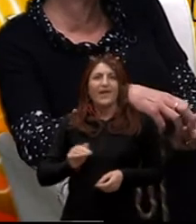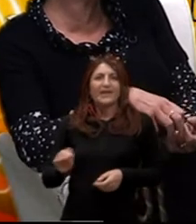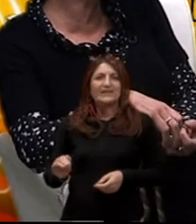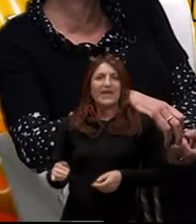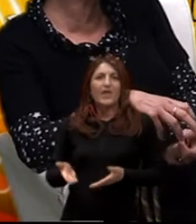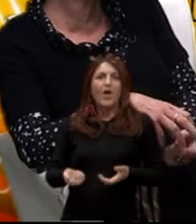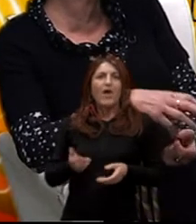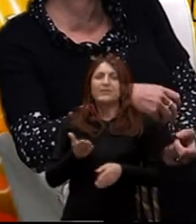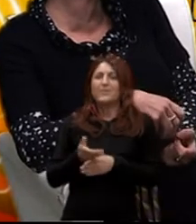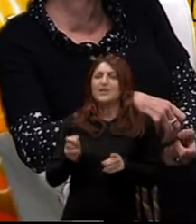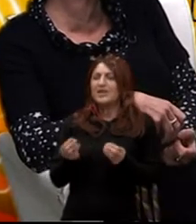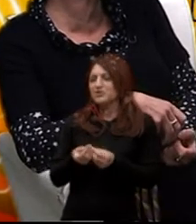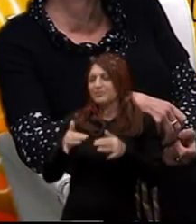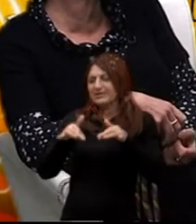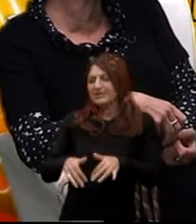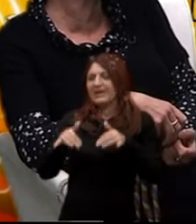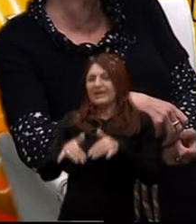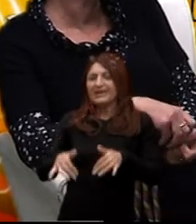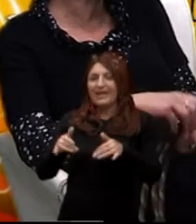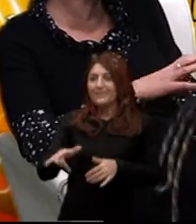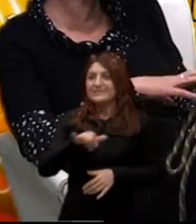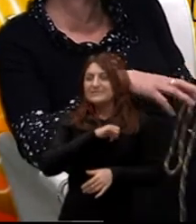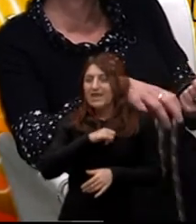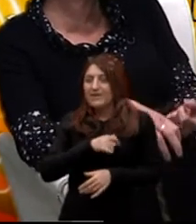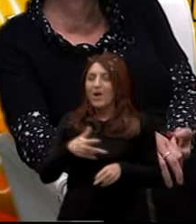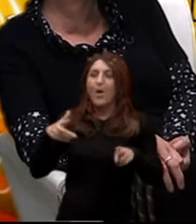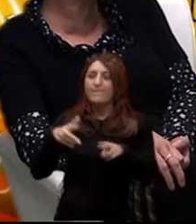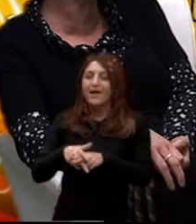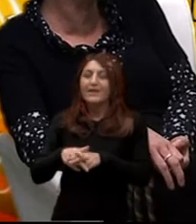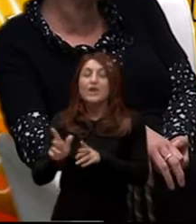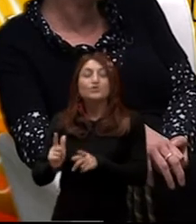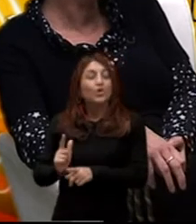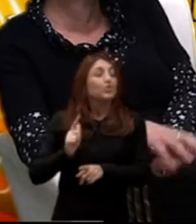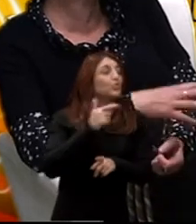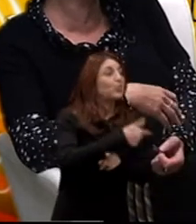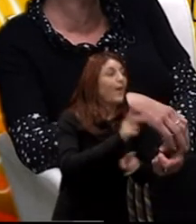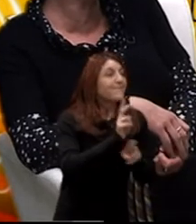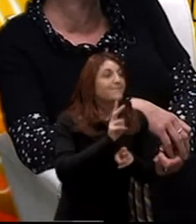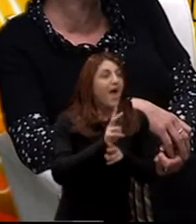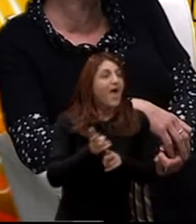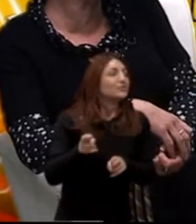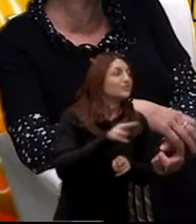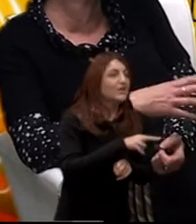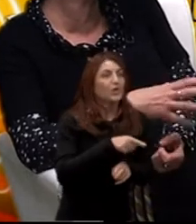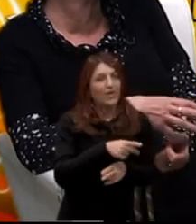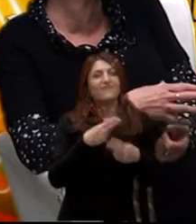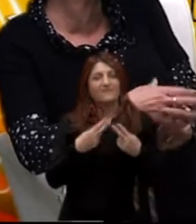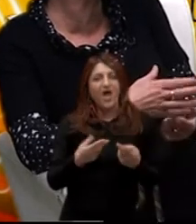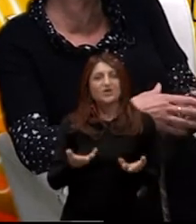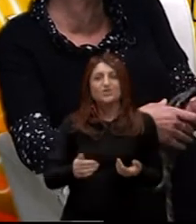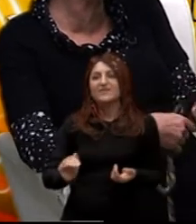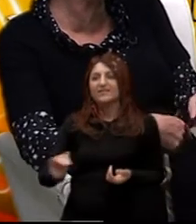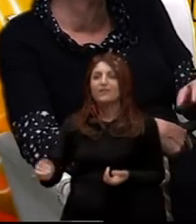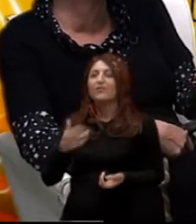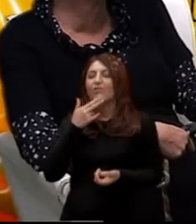ga možete odvući iz neke aktivnosti koja je njemu zanimljiva. Znači, preusmjeravanje pažnje, što je jako važno kod djece koja